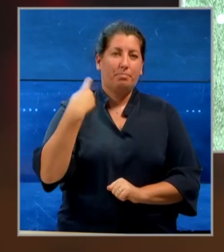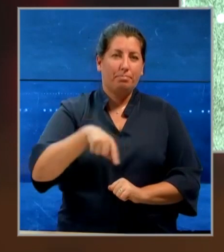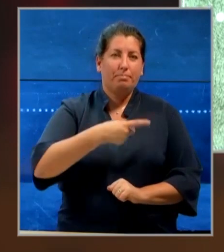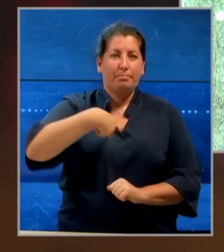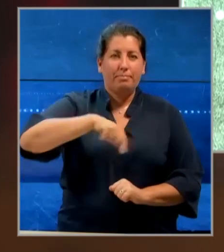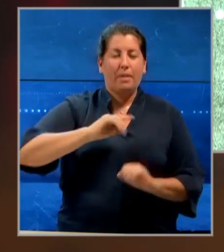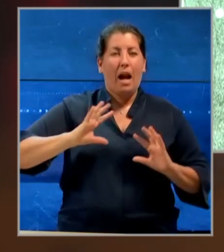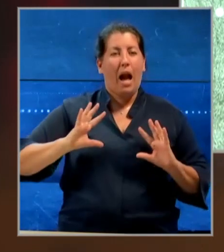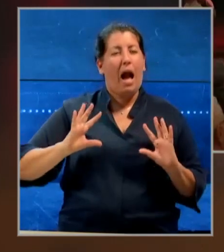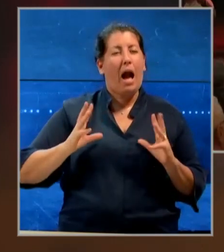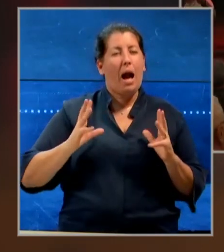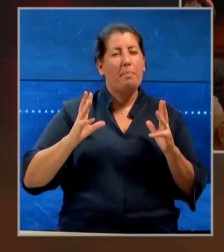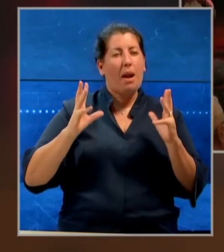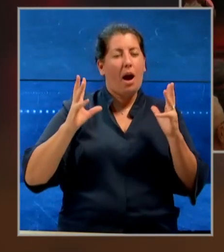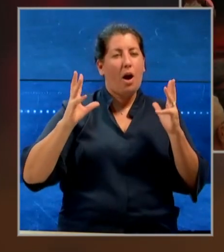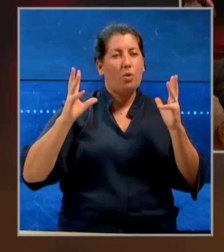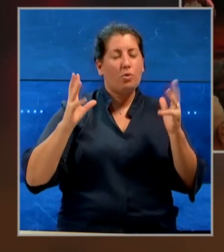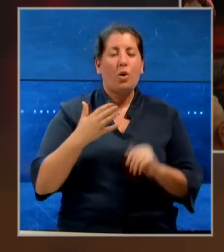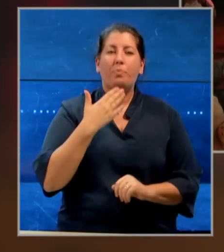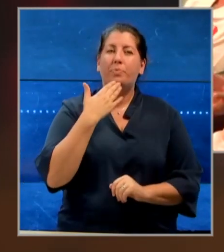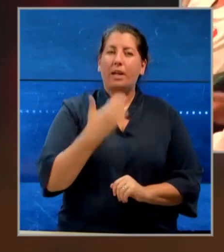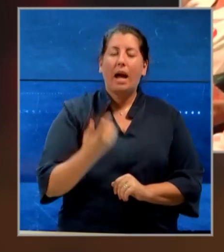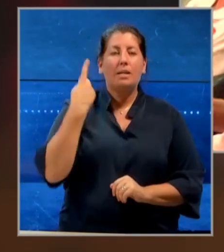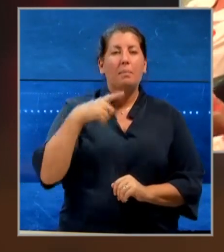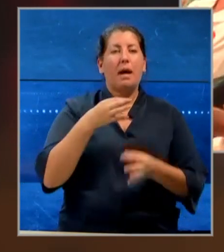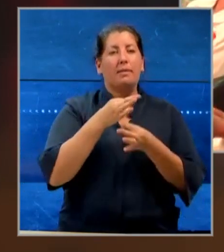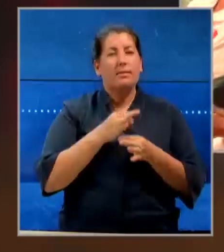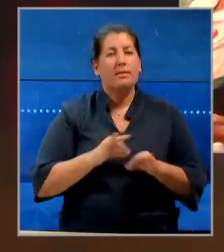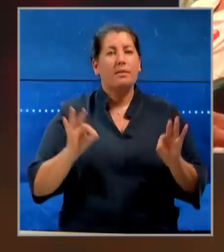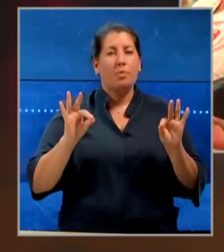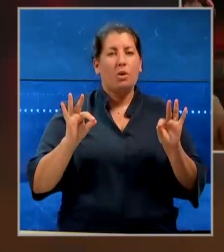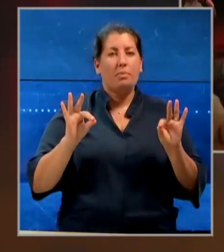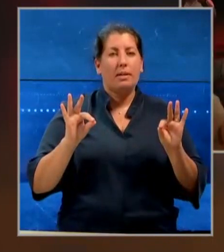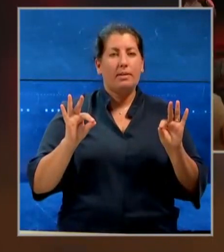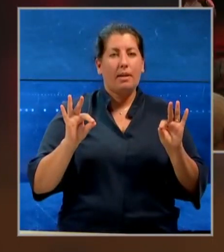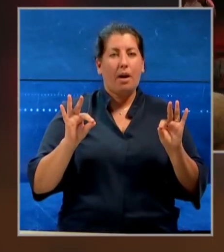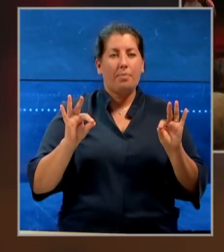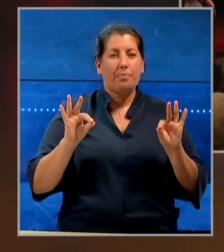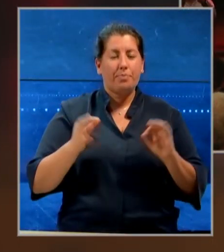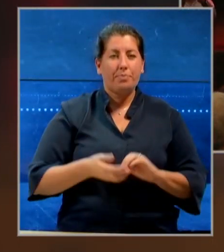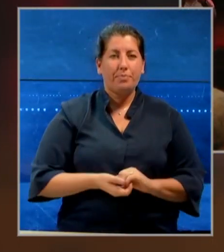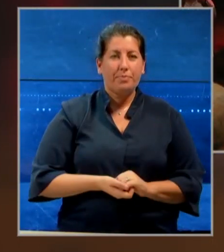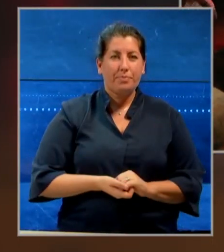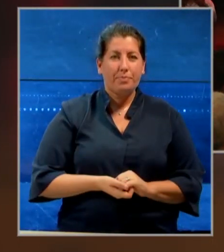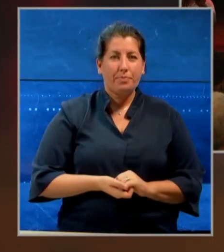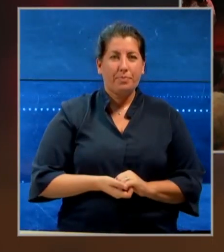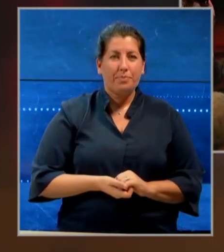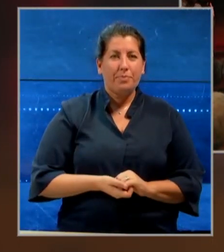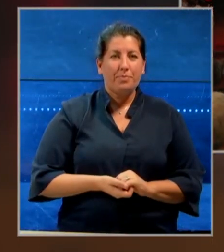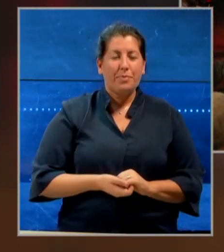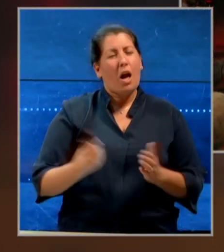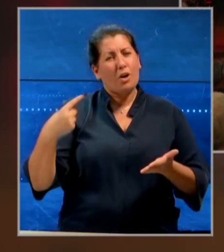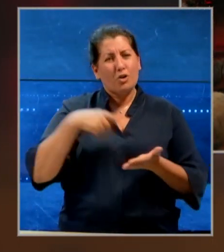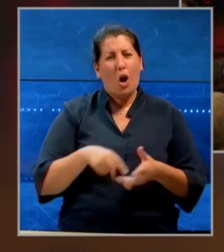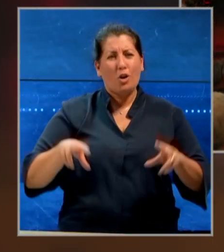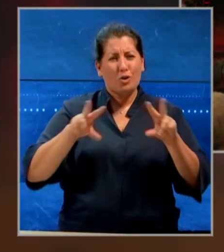un grande applauso, grazie per la disponibilità e per la... Verrà a trovarci un'altra volta. Va bene. Piacere,